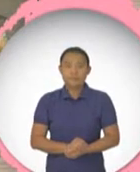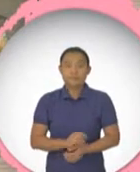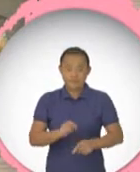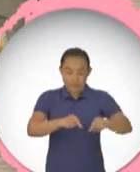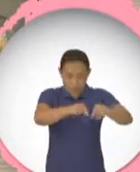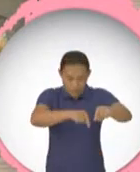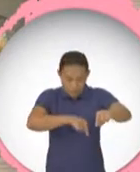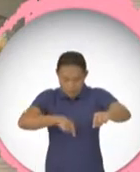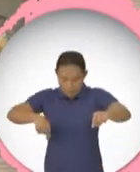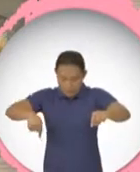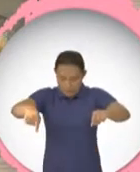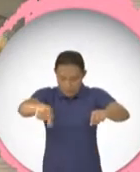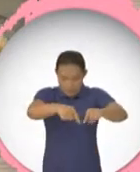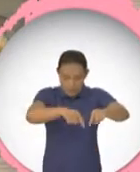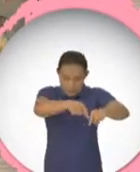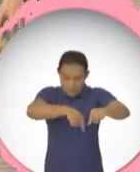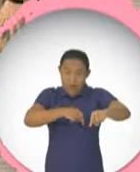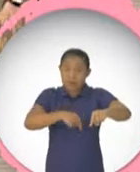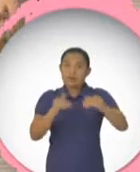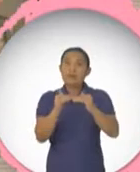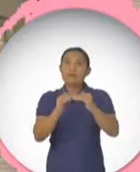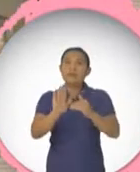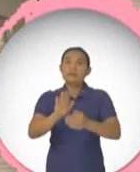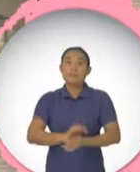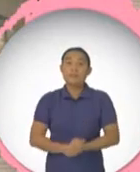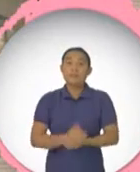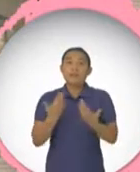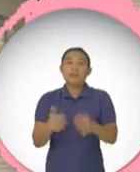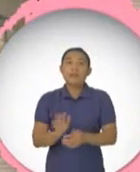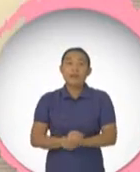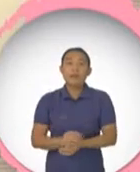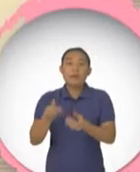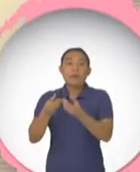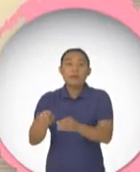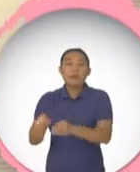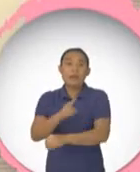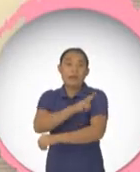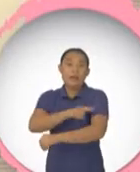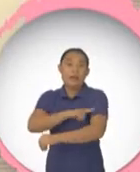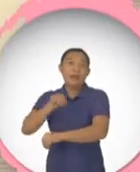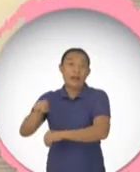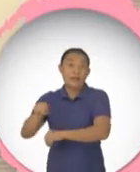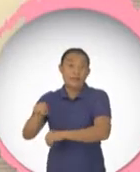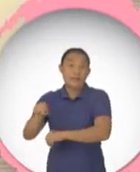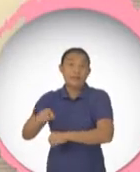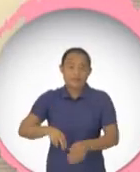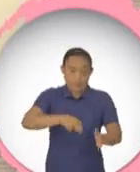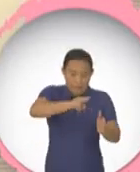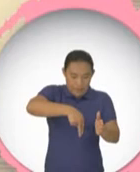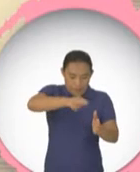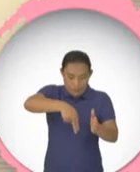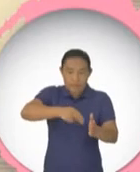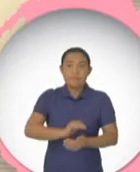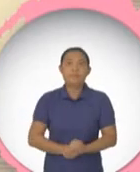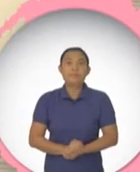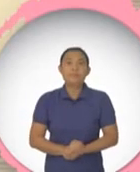ายผีเสื้อ ค่ะแล้วเดี๋ยวเราก็จะทาด้วยไข่ขาว มีอีก2วัตถุดิบเพิ่มเติมในช่วงนี้คือไข่ขาวจากที่เหลือตอนแรก ไข่ขาวจากที่เราจะผสม